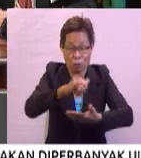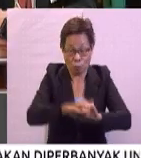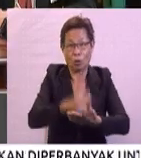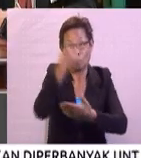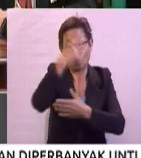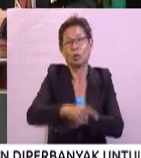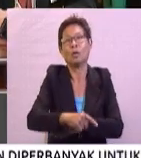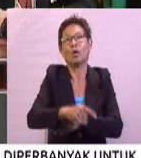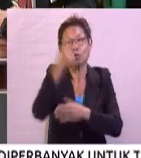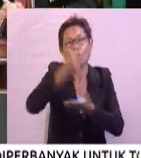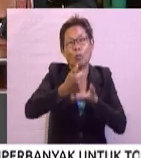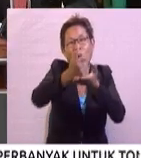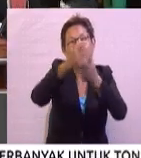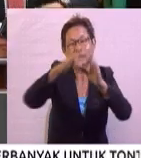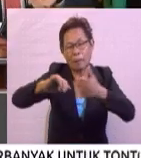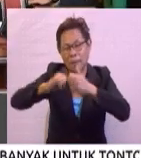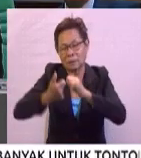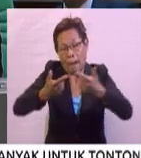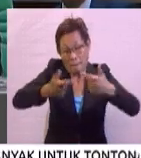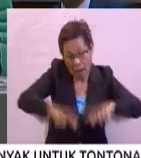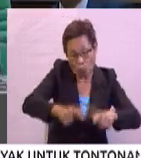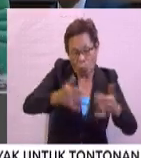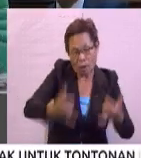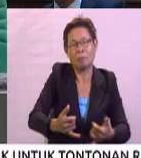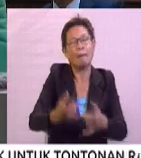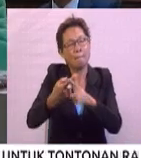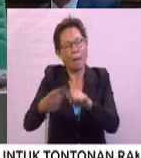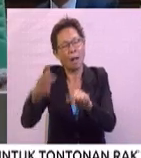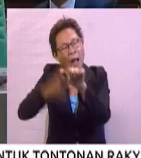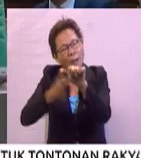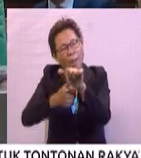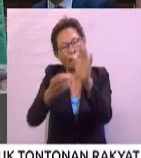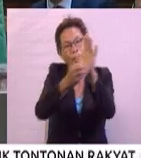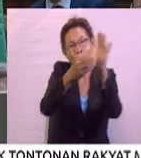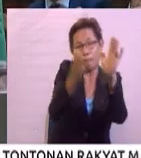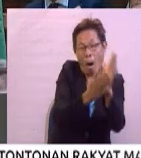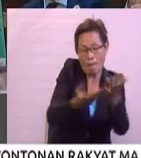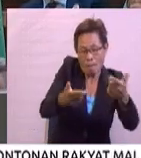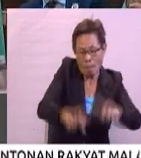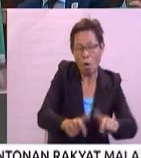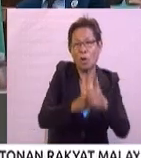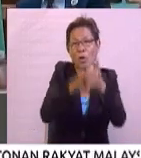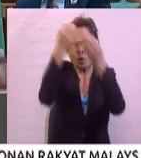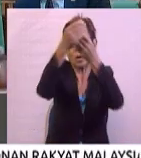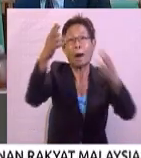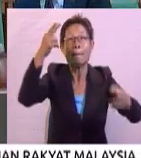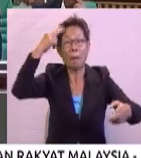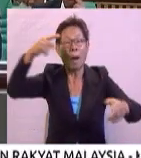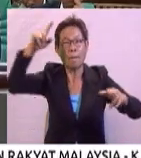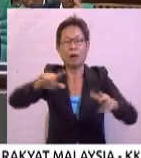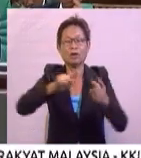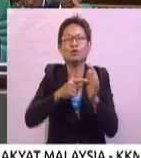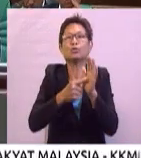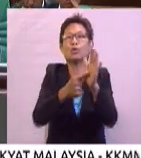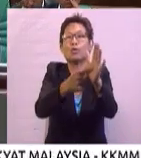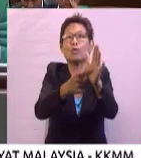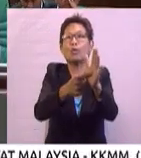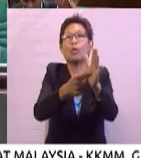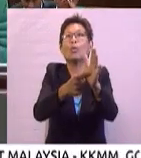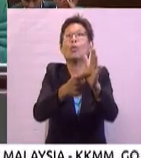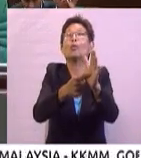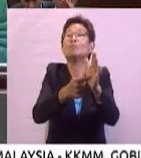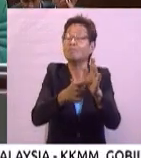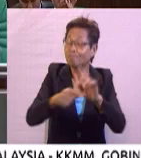bagi membantu menyelesaikan krisis semasa. Namun setiap yang termeterai menerusi deklarasi Mekah harus diterjemah dalam bentuk